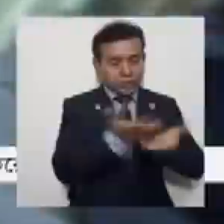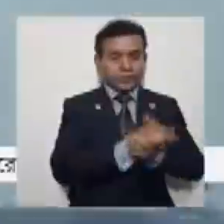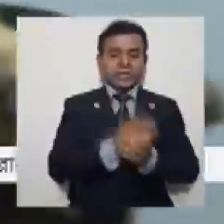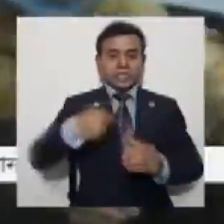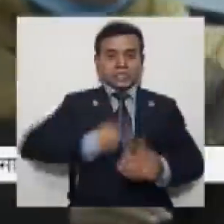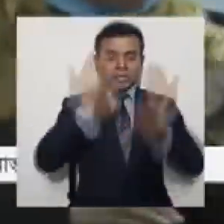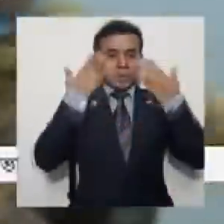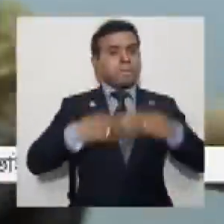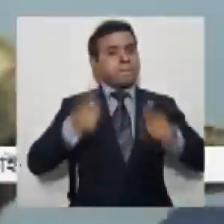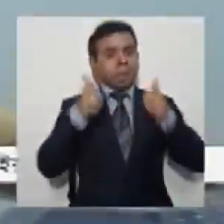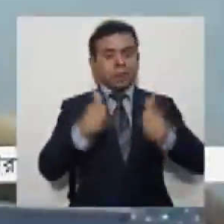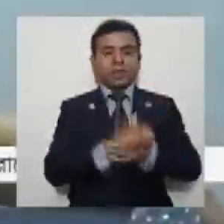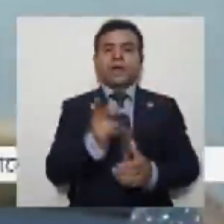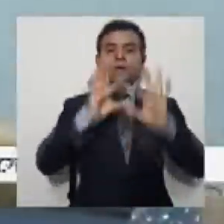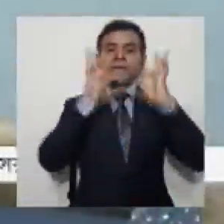আলাইকুম।